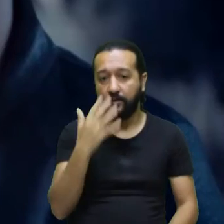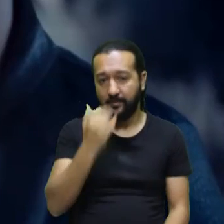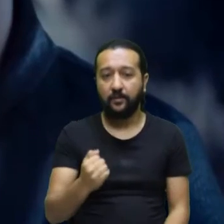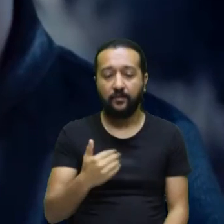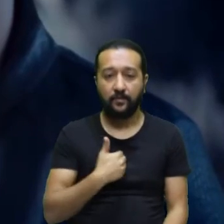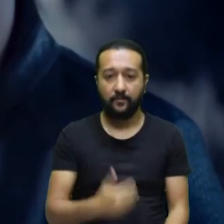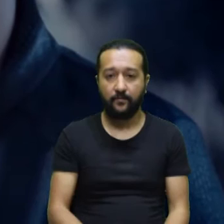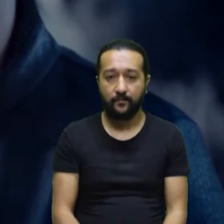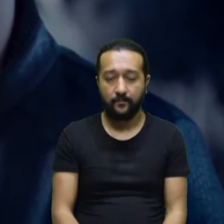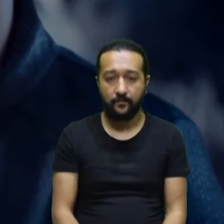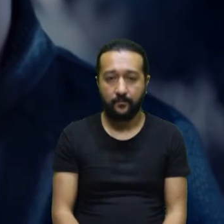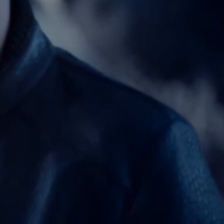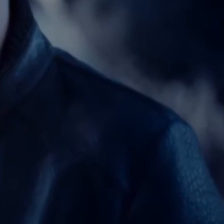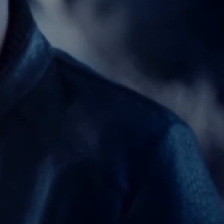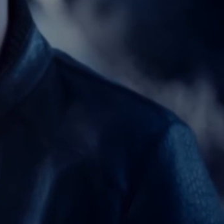beklemek.